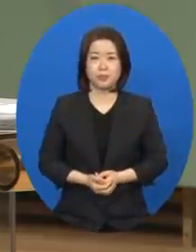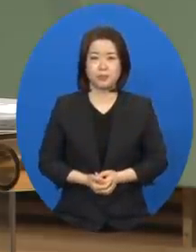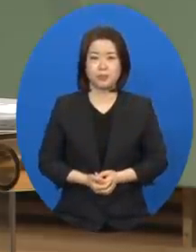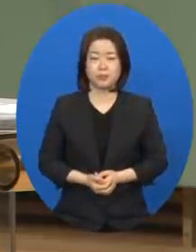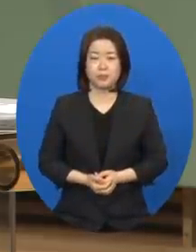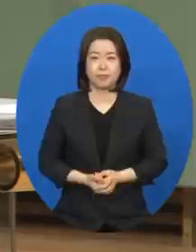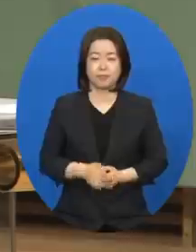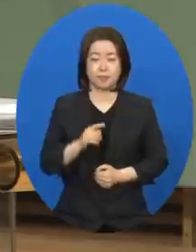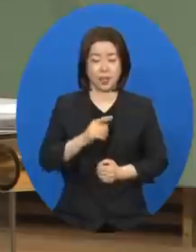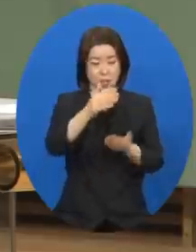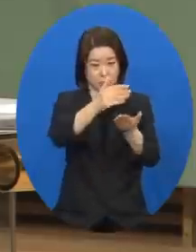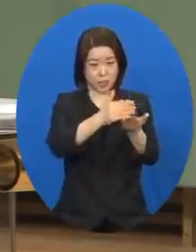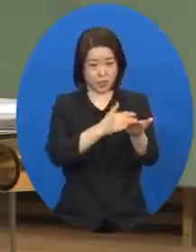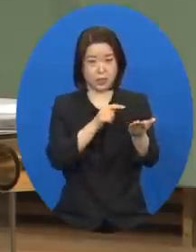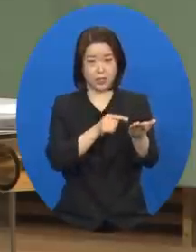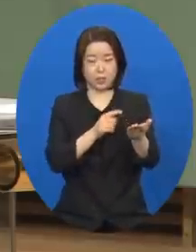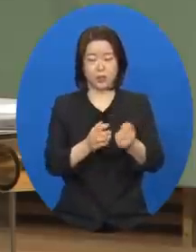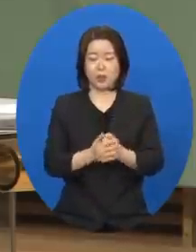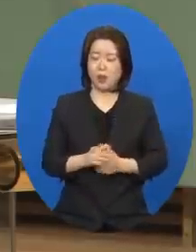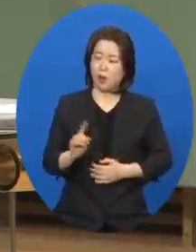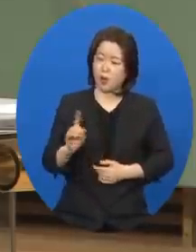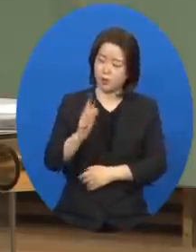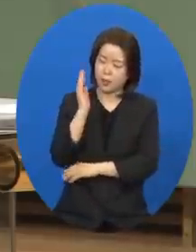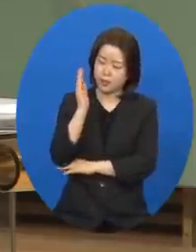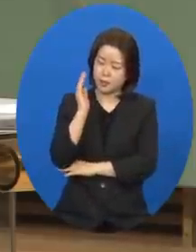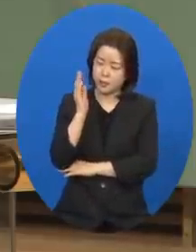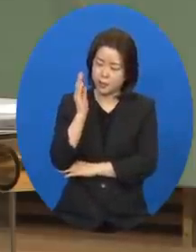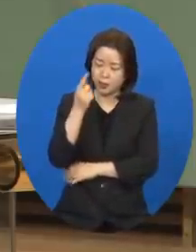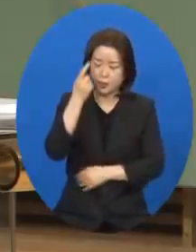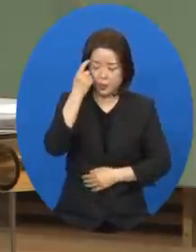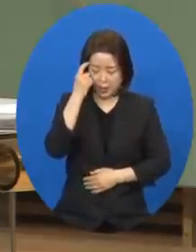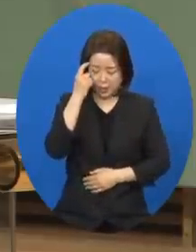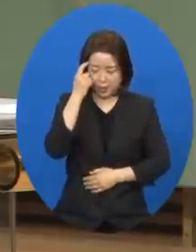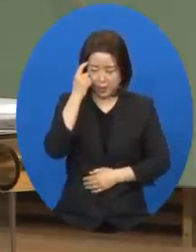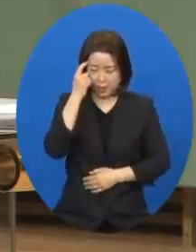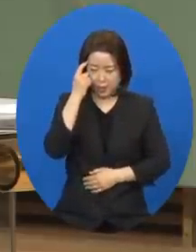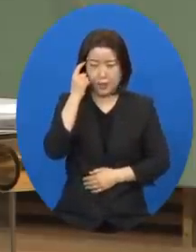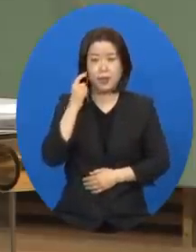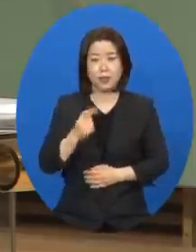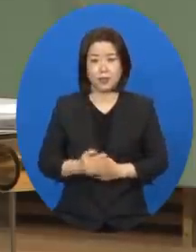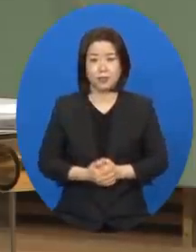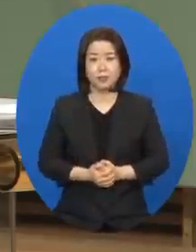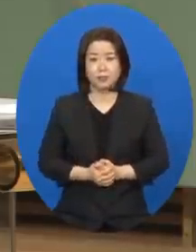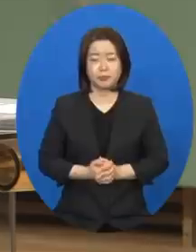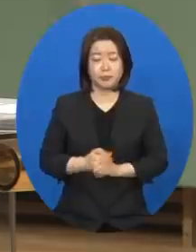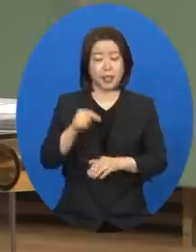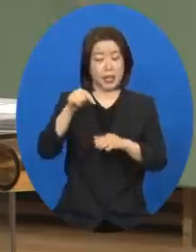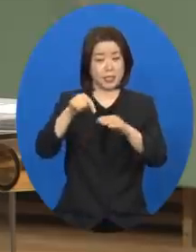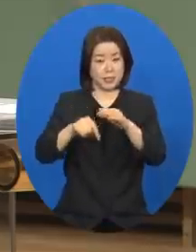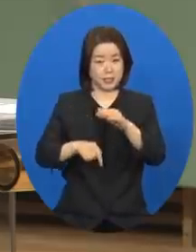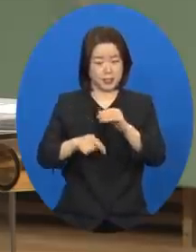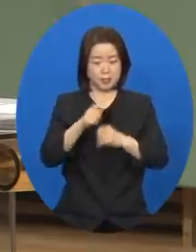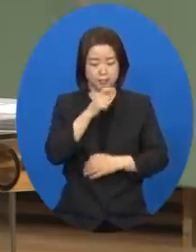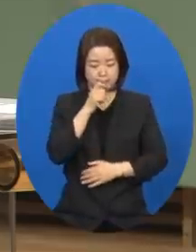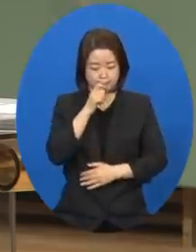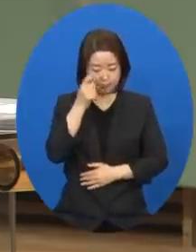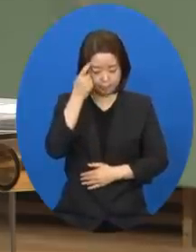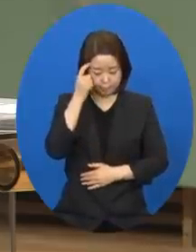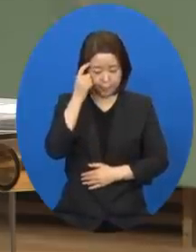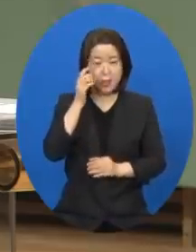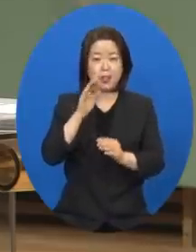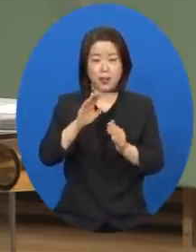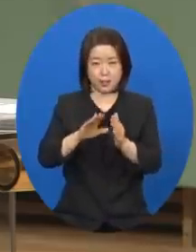이 본문으로 어떤 설교를 해야 될까 하고 깊이 생각하는 중에